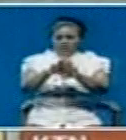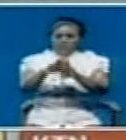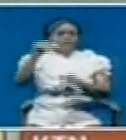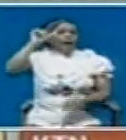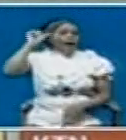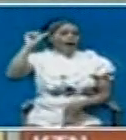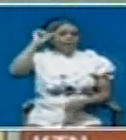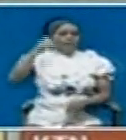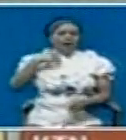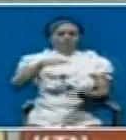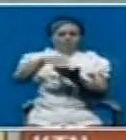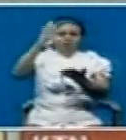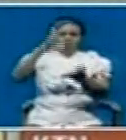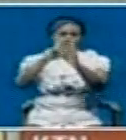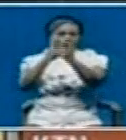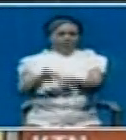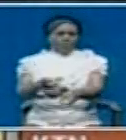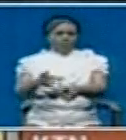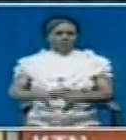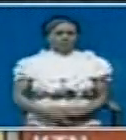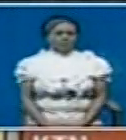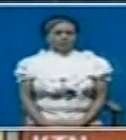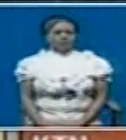Alimanzu anaarifu zaidi.